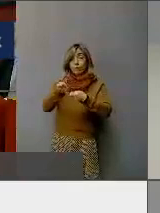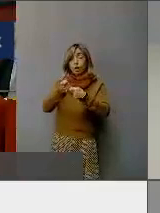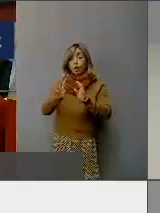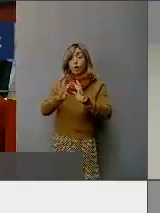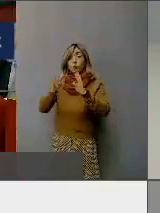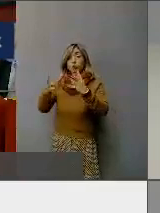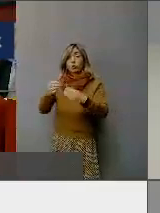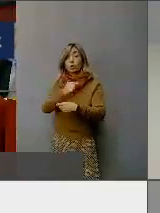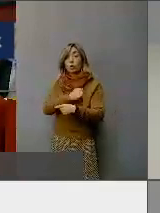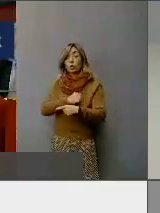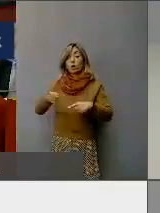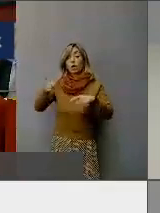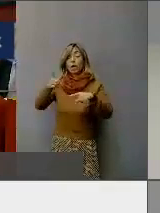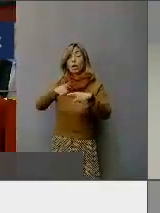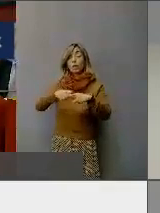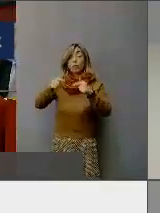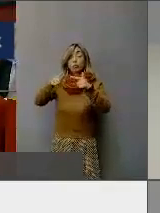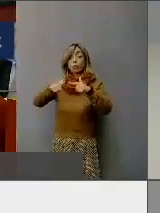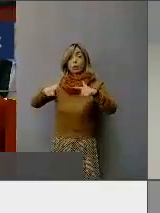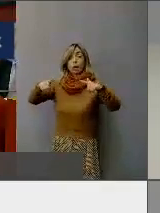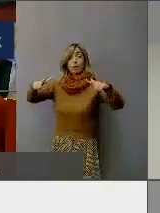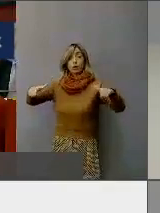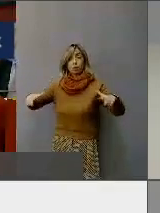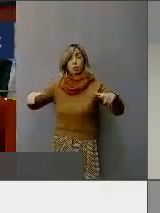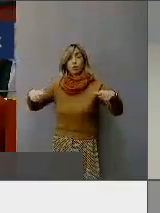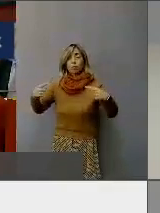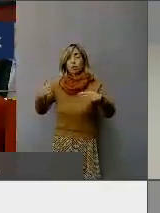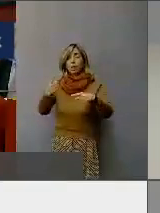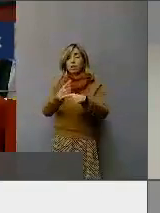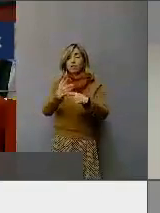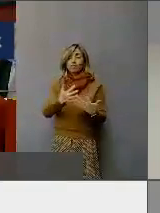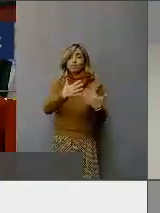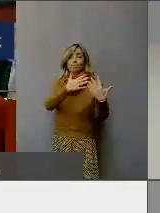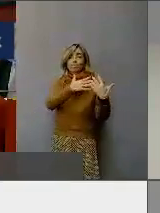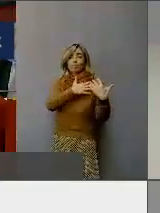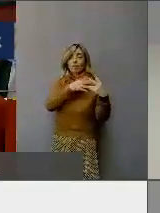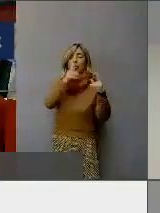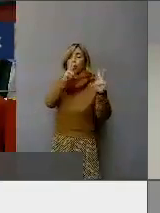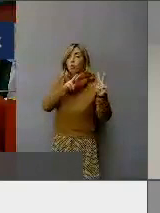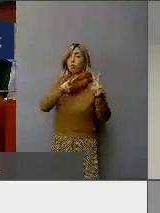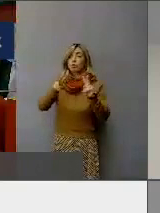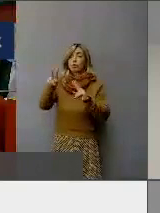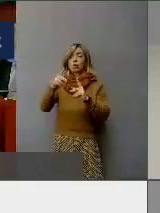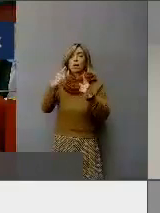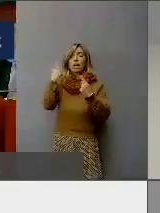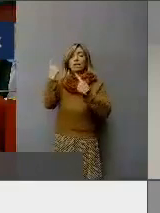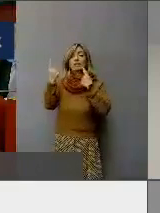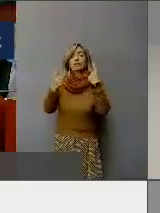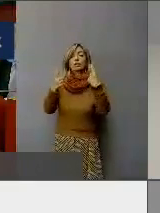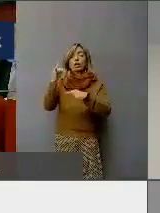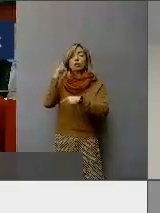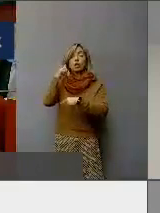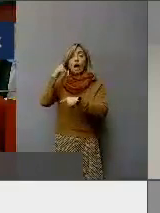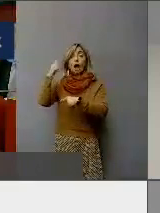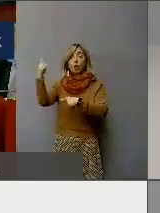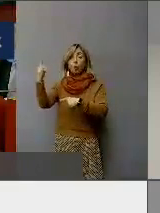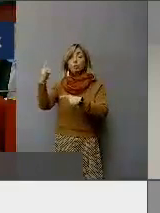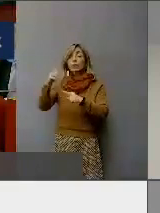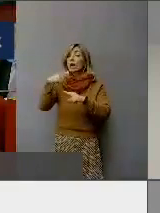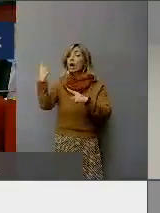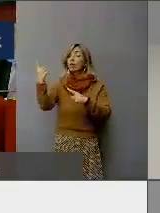per farsi carico di un controllo generale dell'applicazione acustica su tutti gli impianti semaforici che